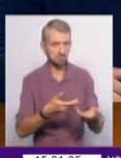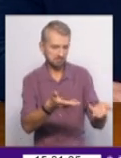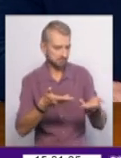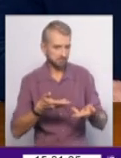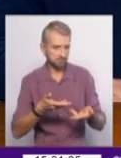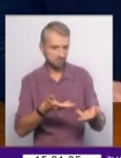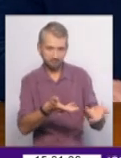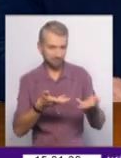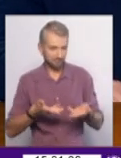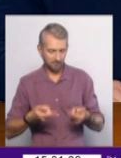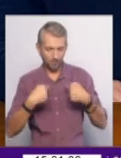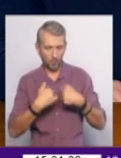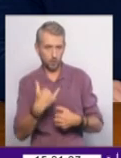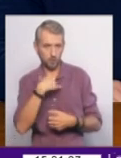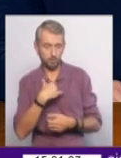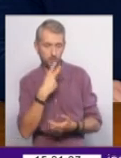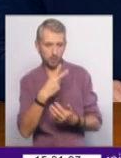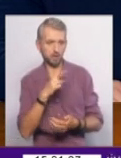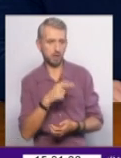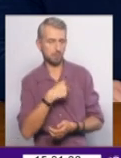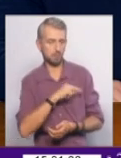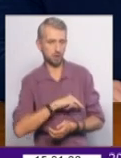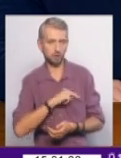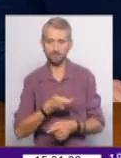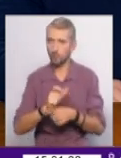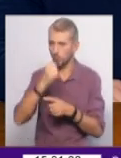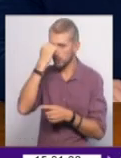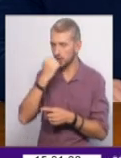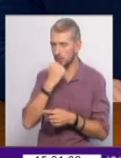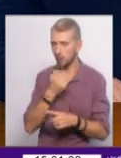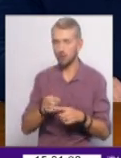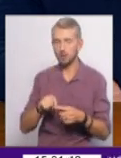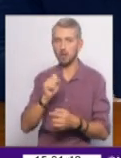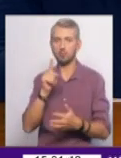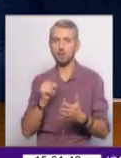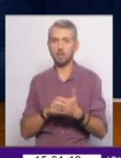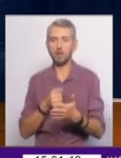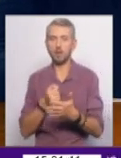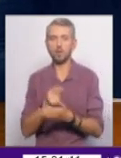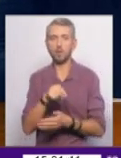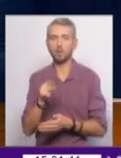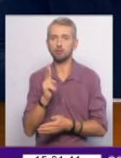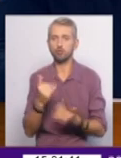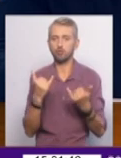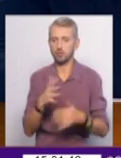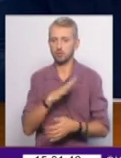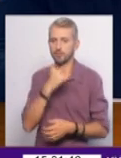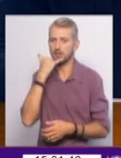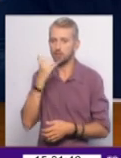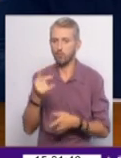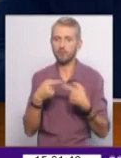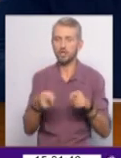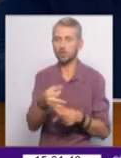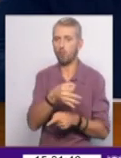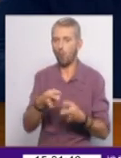і побачити, як ми працюємо. Так, дуже дякую. Це якраз питання до тих, хто сьогодні вже телефонував до нас з інших округів,